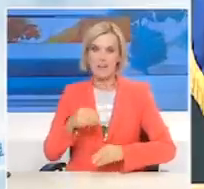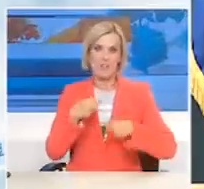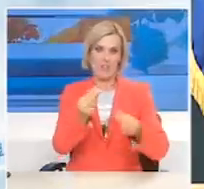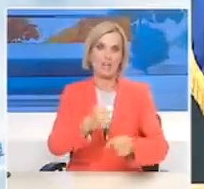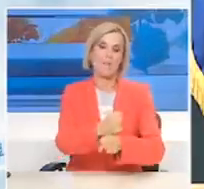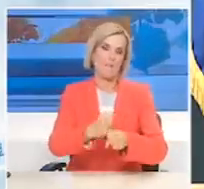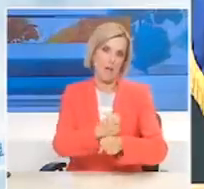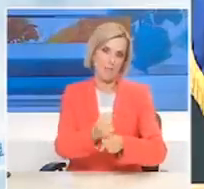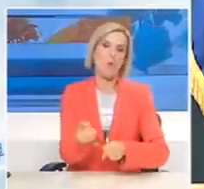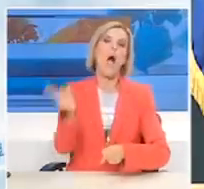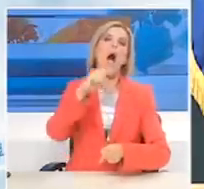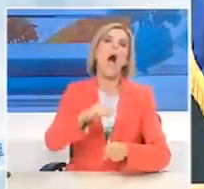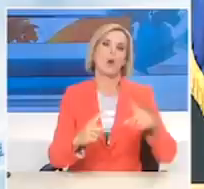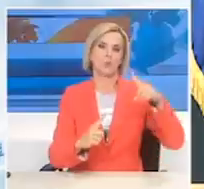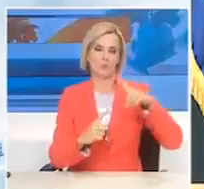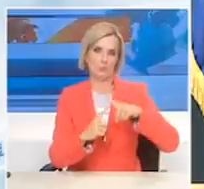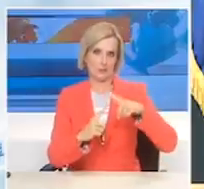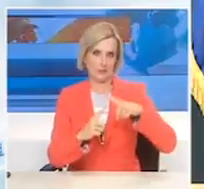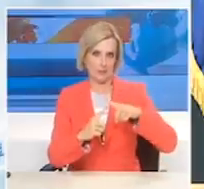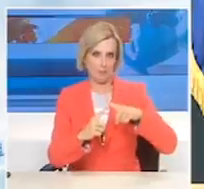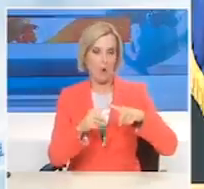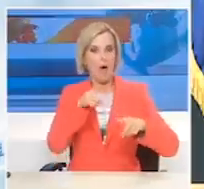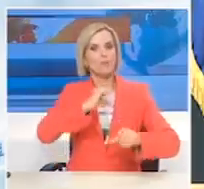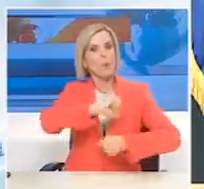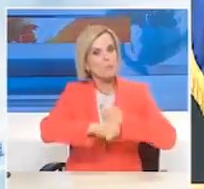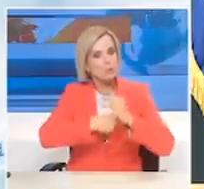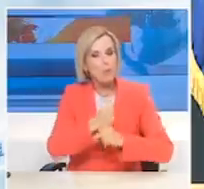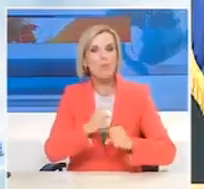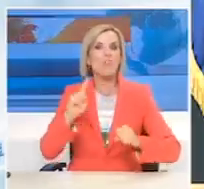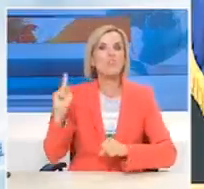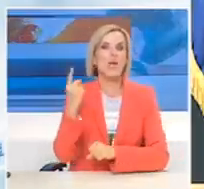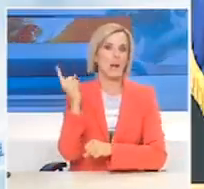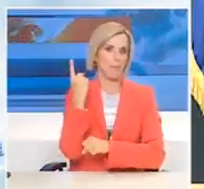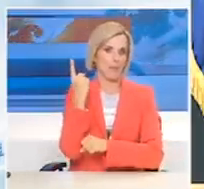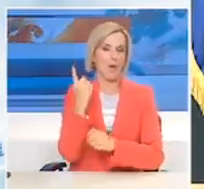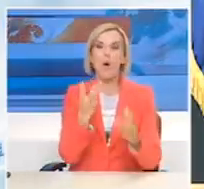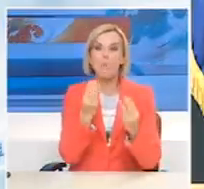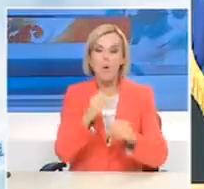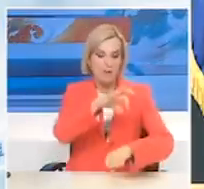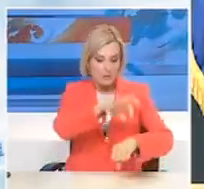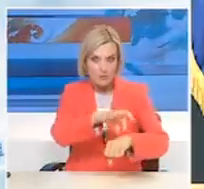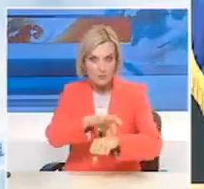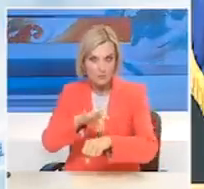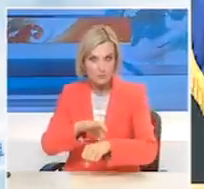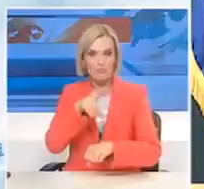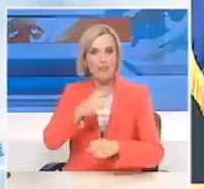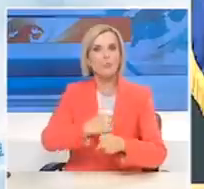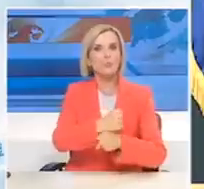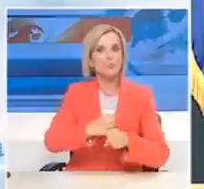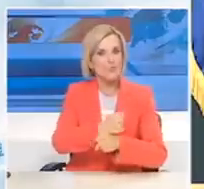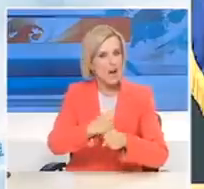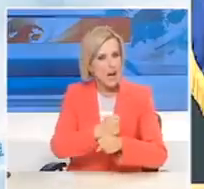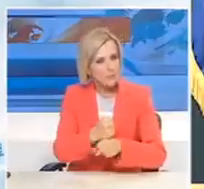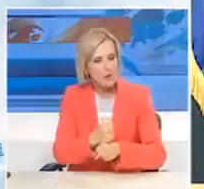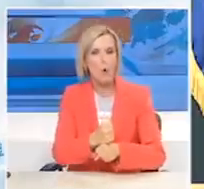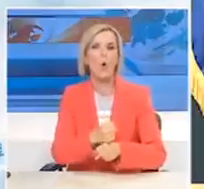να διασωληνωθούν, ώστε να μπορούν να θεραπευτούν περισσότεροι ασθενείς με σοβαρή νόσο. Τι σημαίνει αυτό? Σημαίνει πως το φάρμακο μπορεί να δοθεί σε ασθενείς που δεν είναι